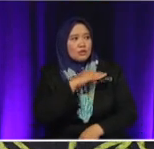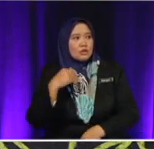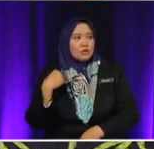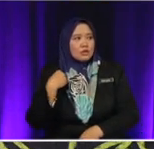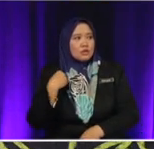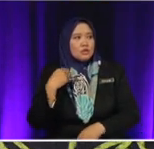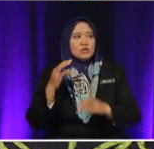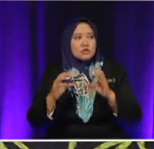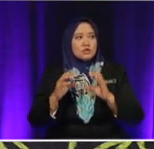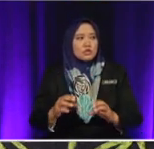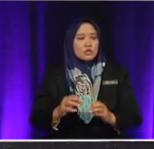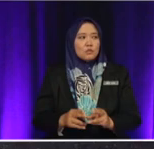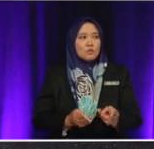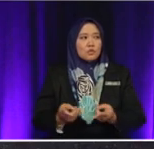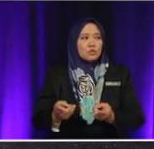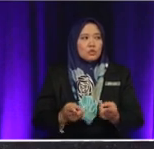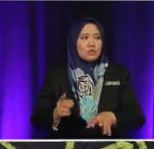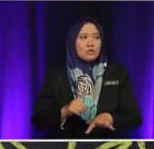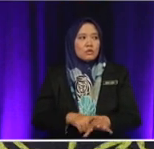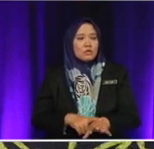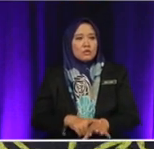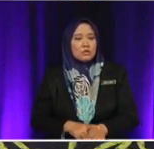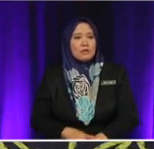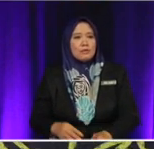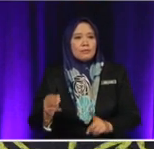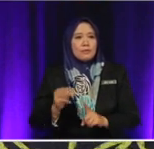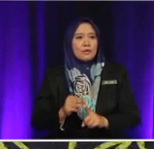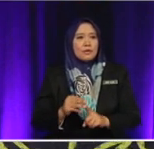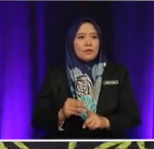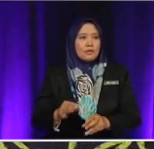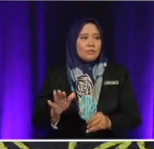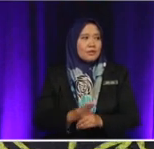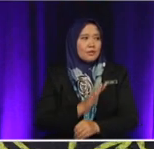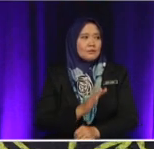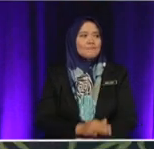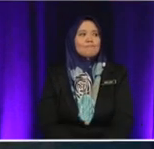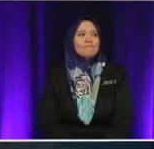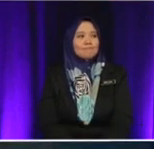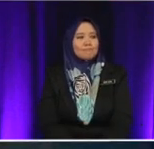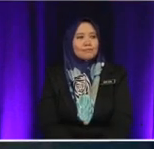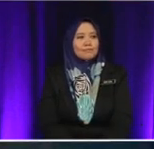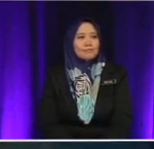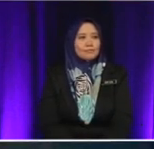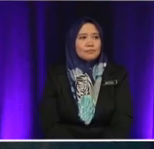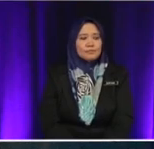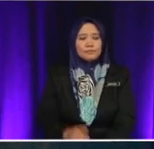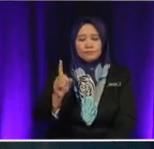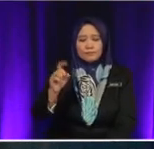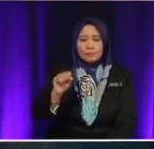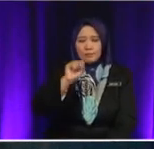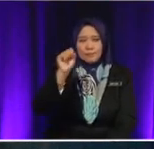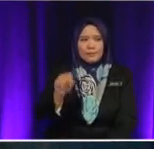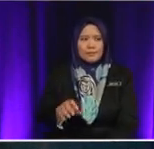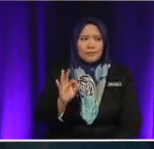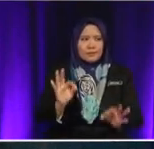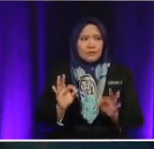masa. Okey, markah penuh dapat diberikan kepada murid yang jawab tadi. Alhamdulillah. Okey, cikgu, satu soalan cikgu. Kalau